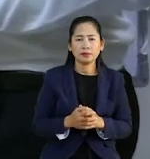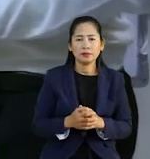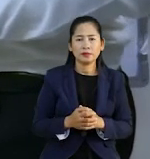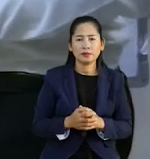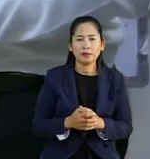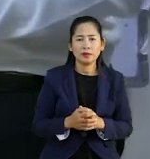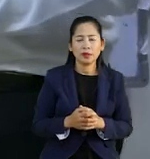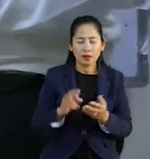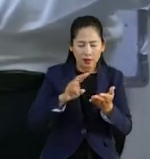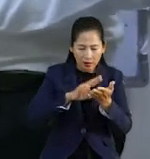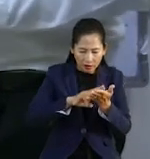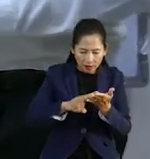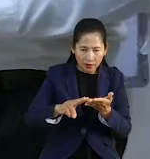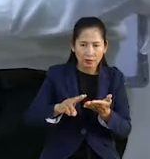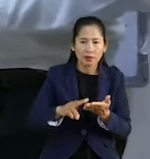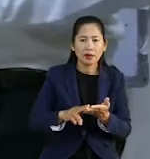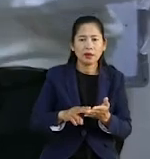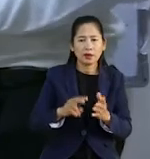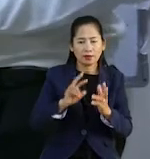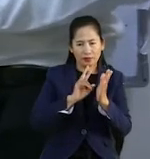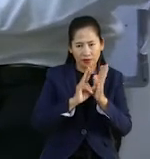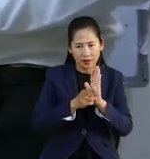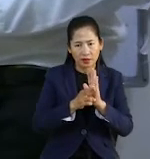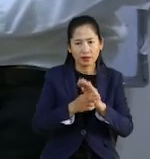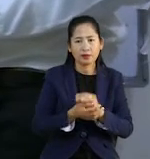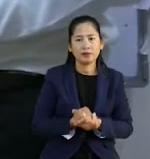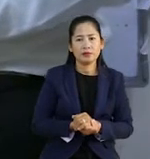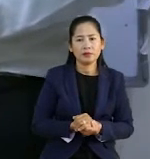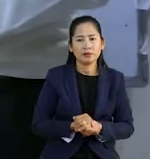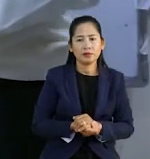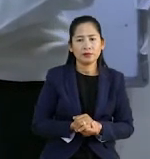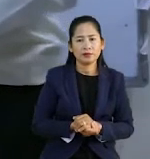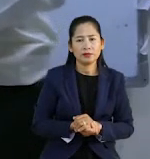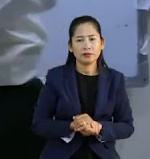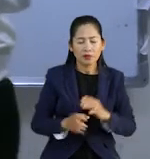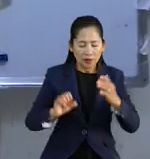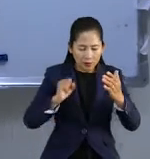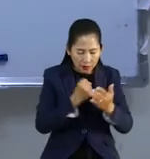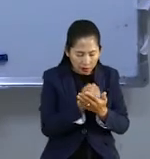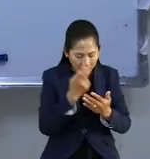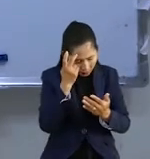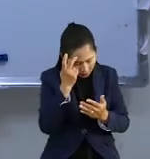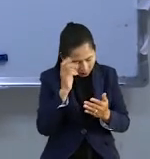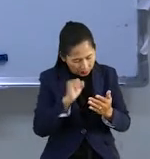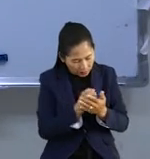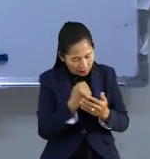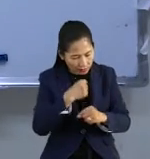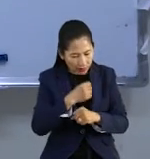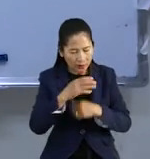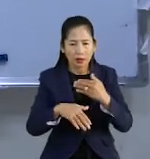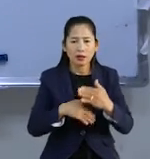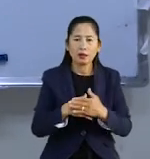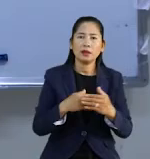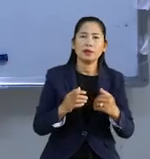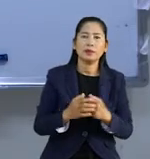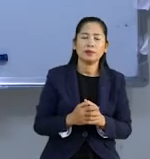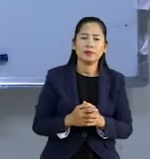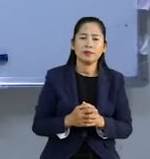ดอนาไม้วิเนยชี้ยิ้มกึศชี้ยิ้มเถื่อแต่งออกเหนีย